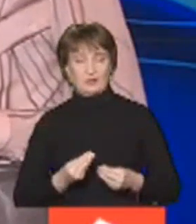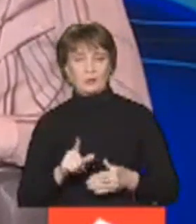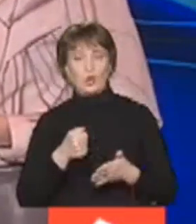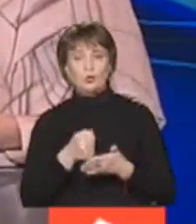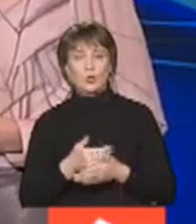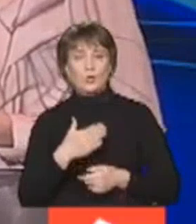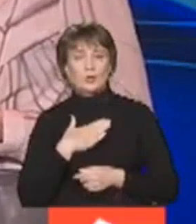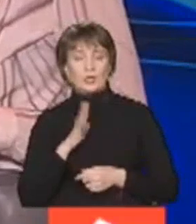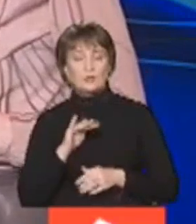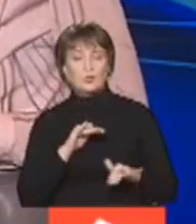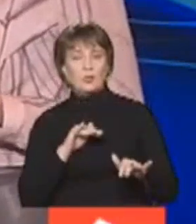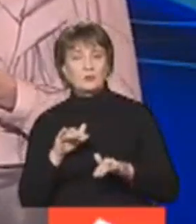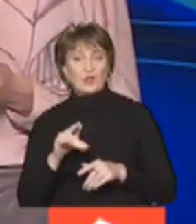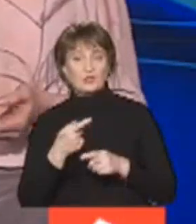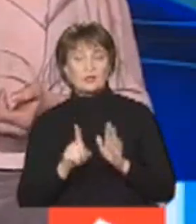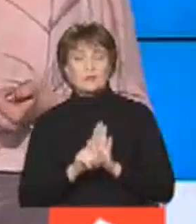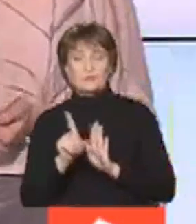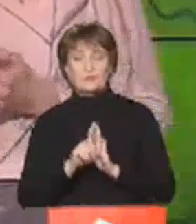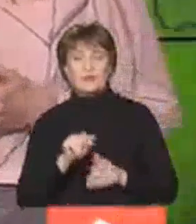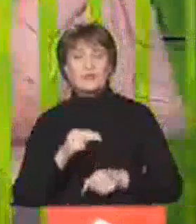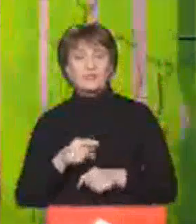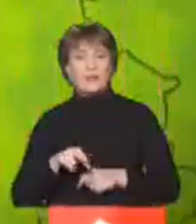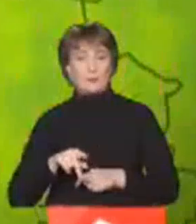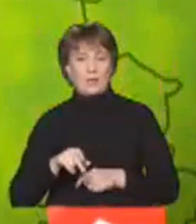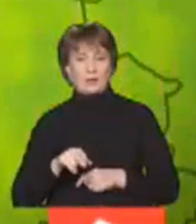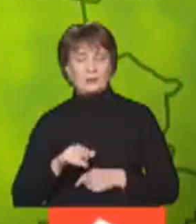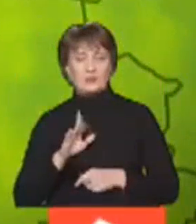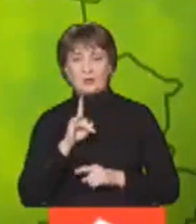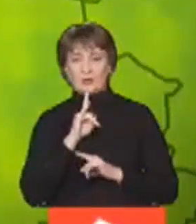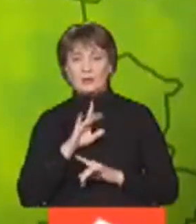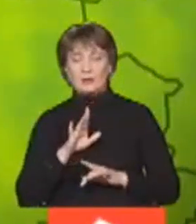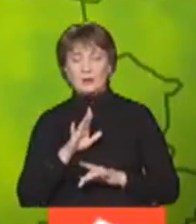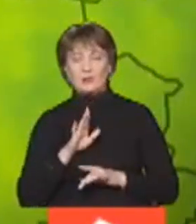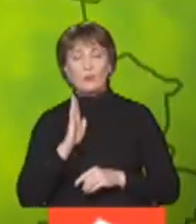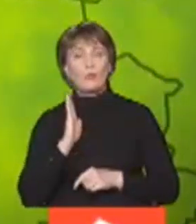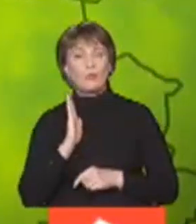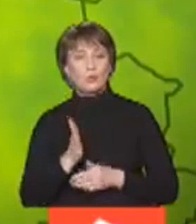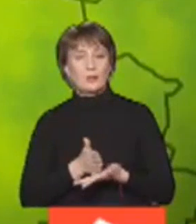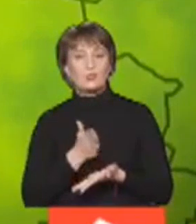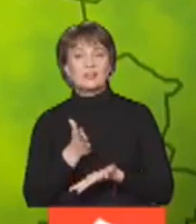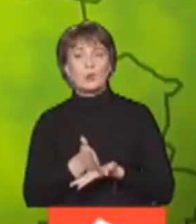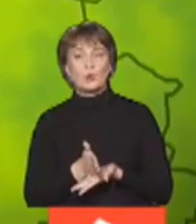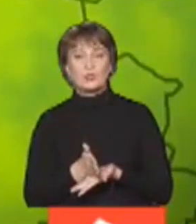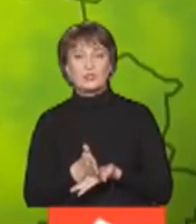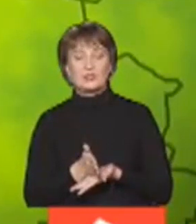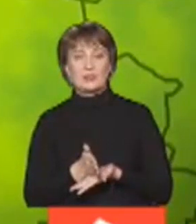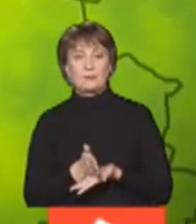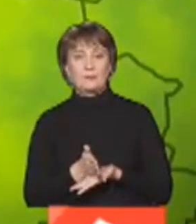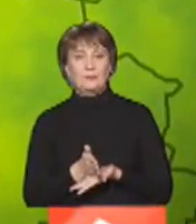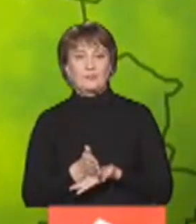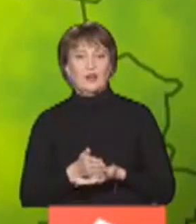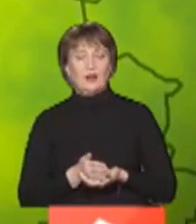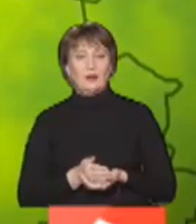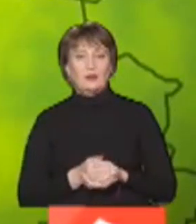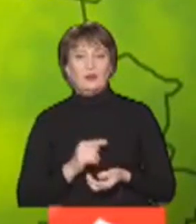до нас просуватися. І, відповідно, на четверту п'ятницю якраз вже ми будемо якраз знаходитися у пануванні, скажімо